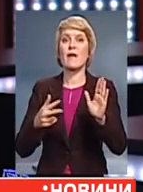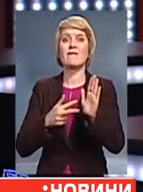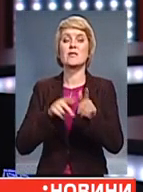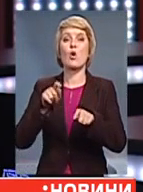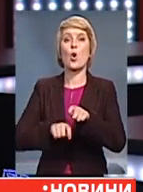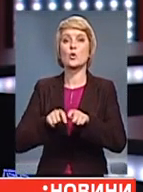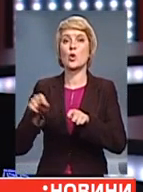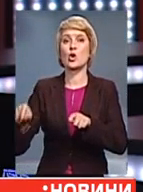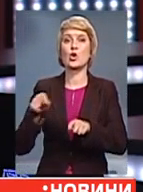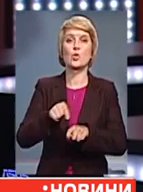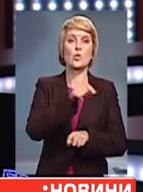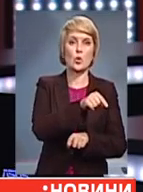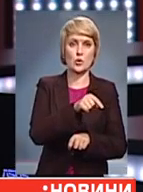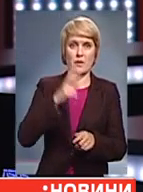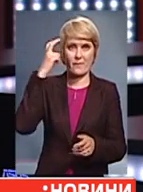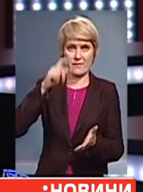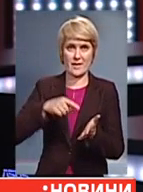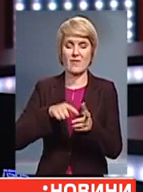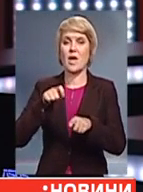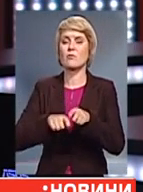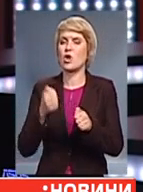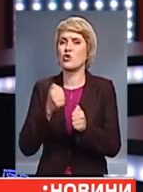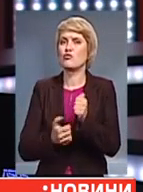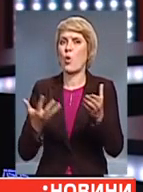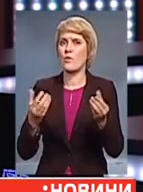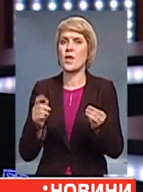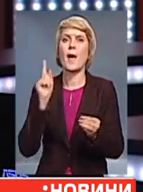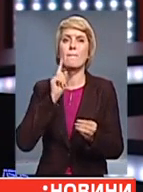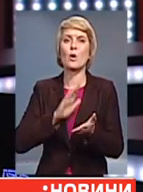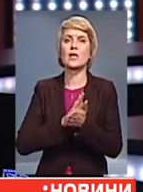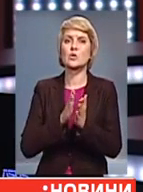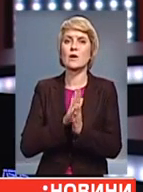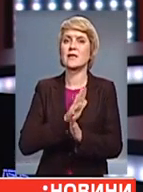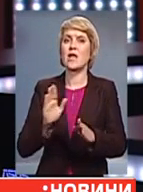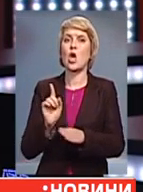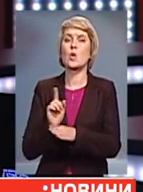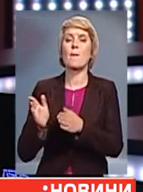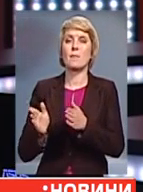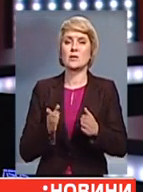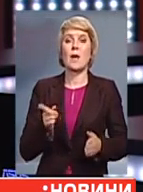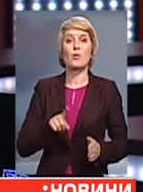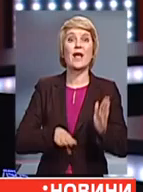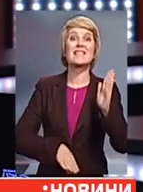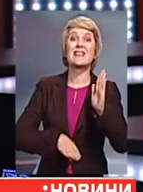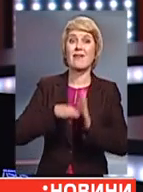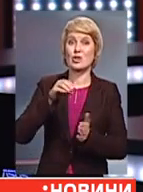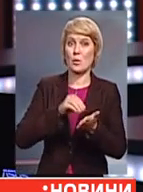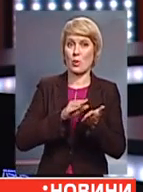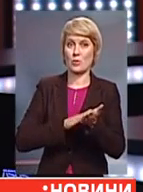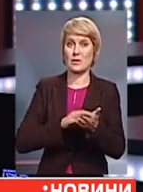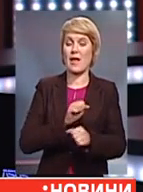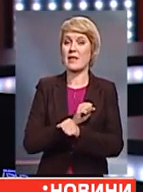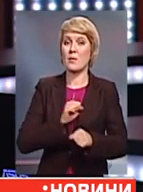і робитиме там заміри щодня, доки ситуація не нормалізується. Проте, уточнив Рубан, завищені показники не можна